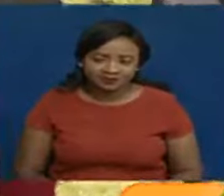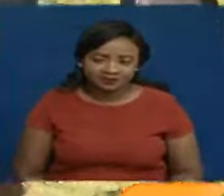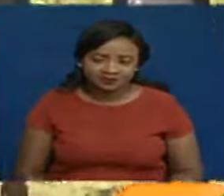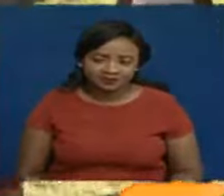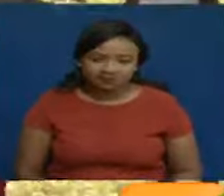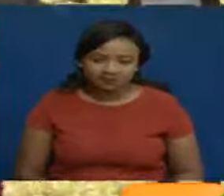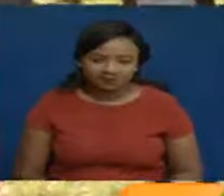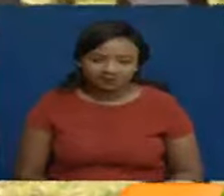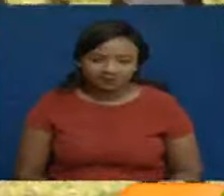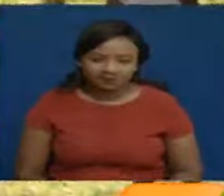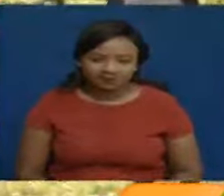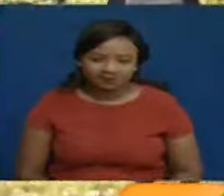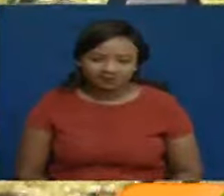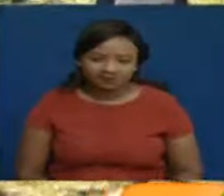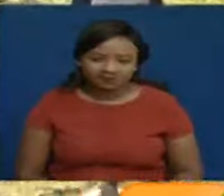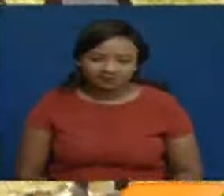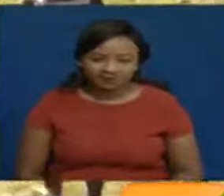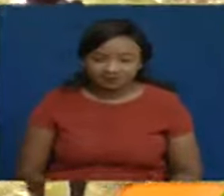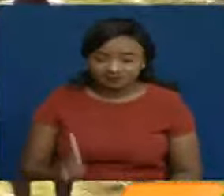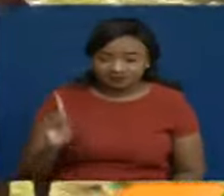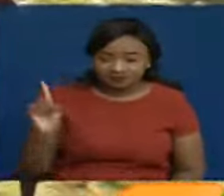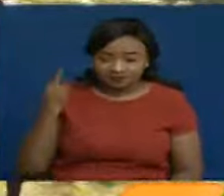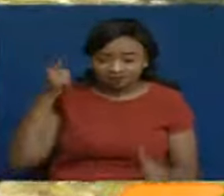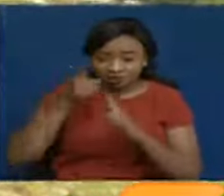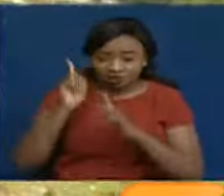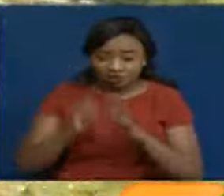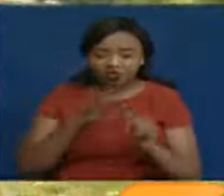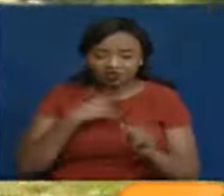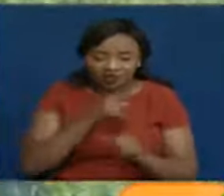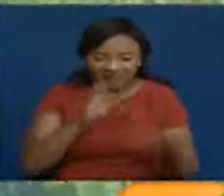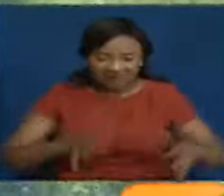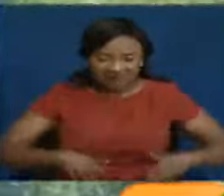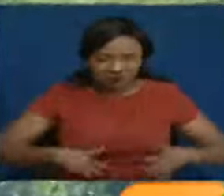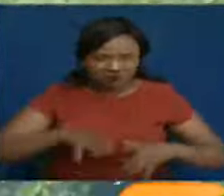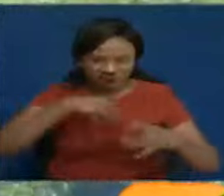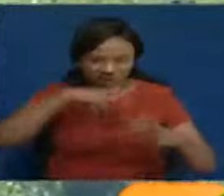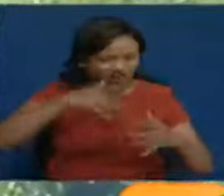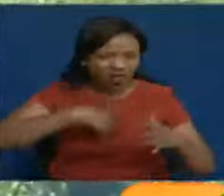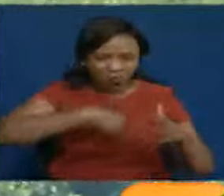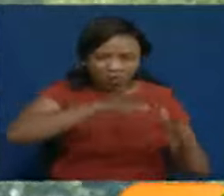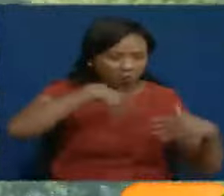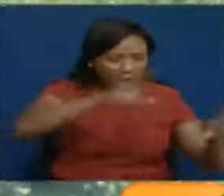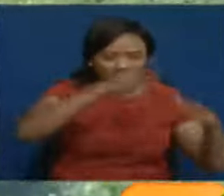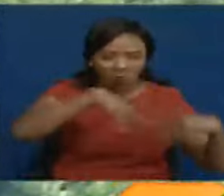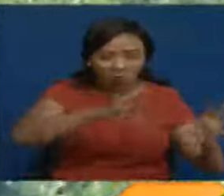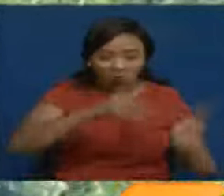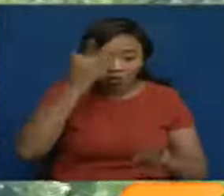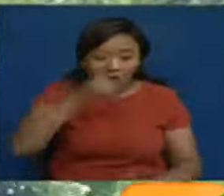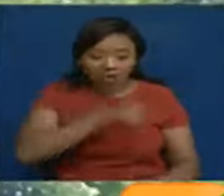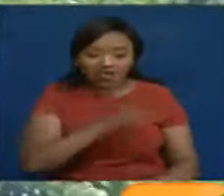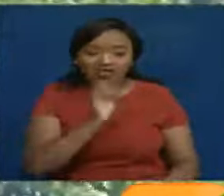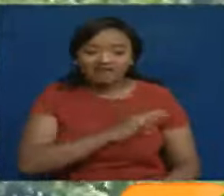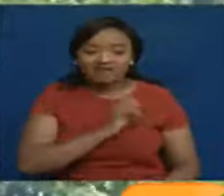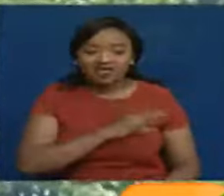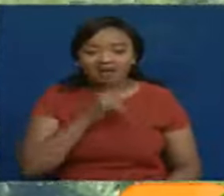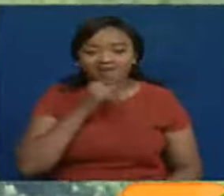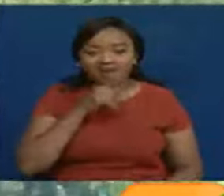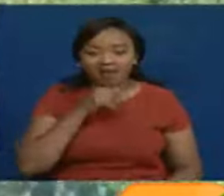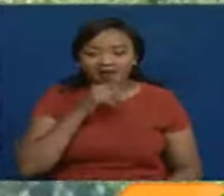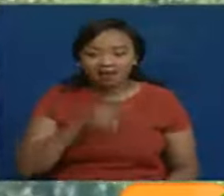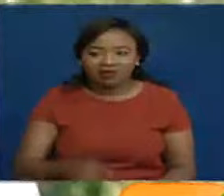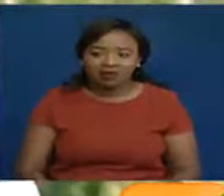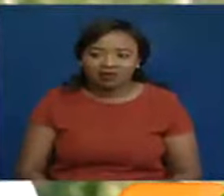Mavazi yake akiwa ni ya kiume ili kuwashtua nyani hao ambao Veronica anasema huogopa watu wa jinsia ya kiume.